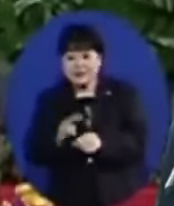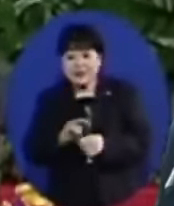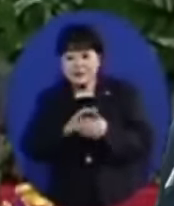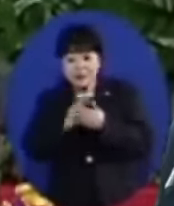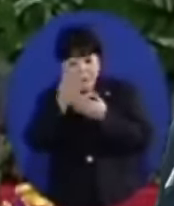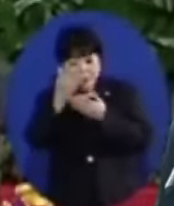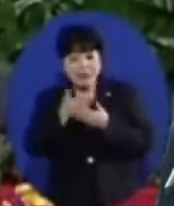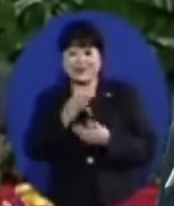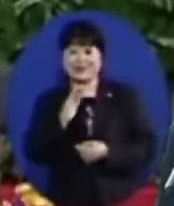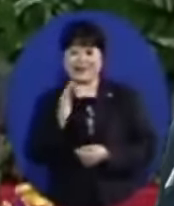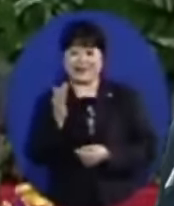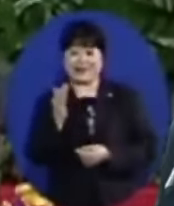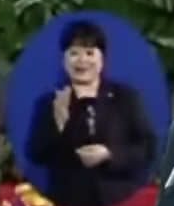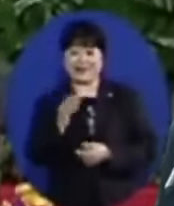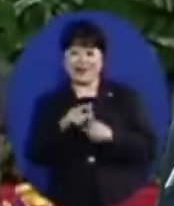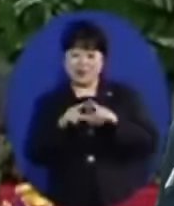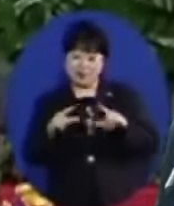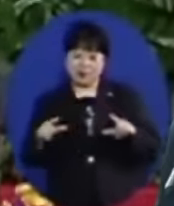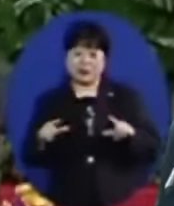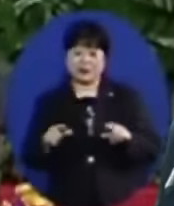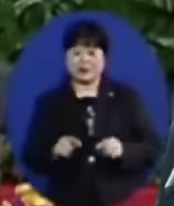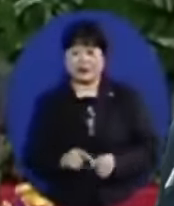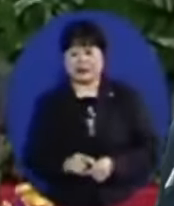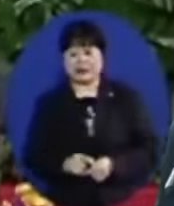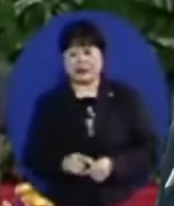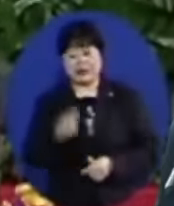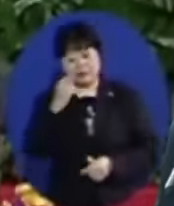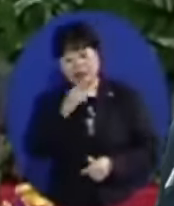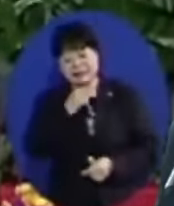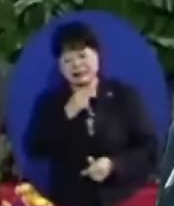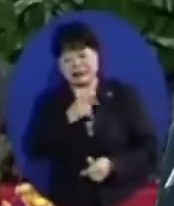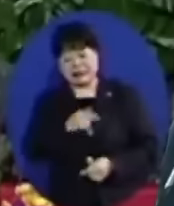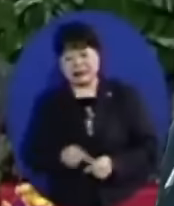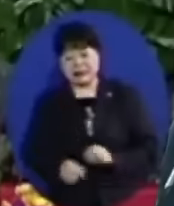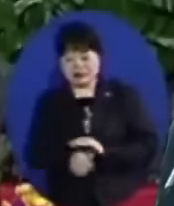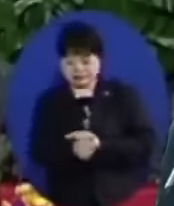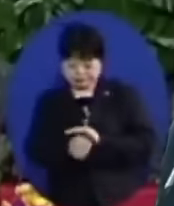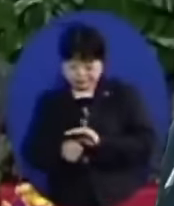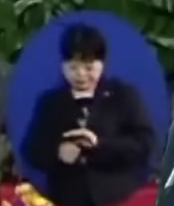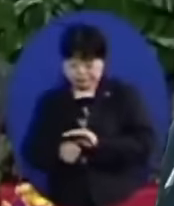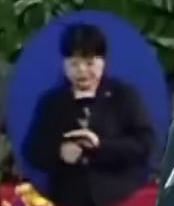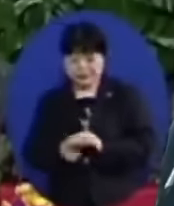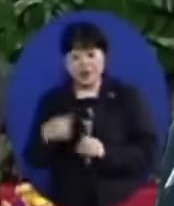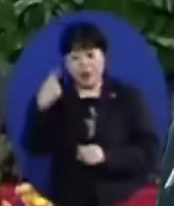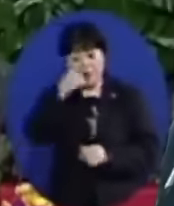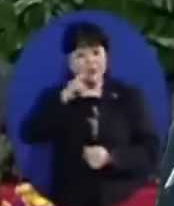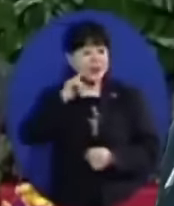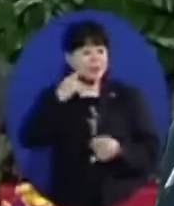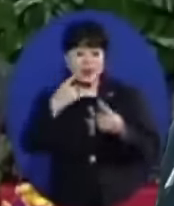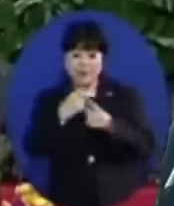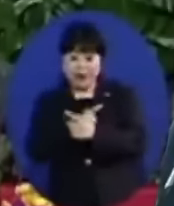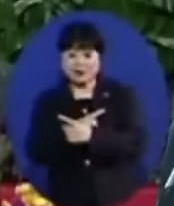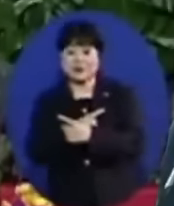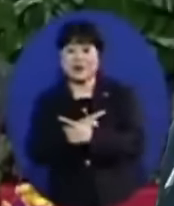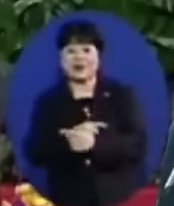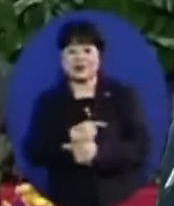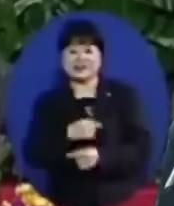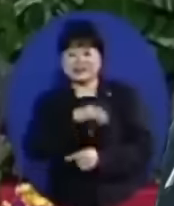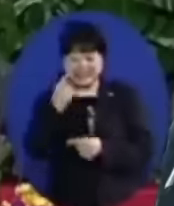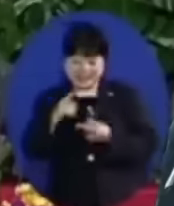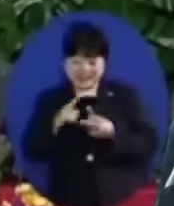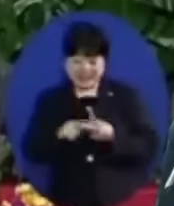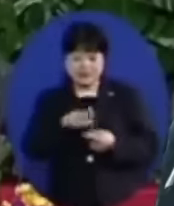변한다는 것입니다. 평소 콤플렉스로 여겼던 부분이 고쳐지면 그로 인해 생겼던 자기 비하, 자기 혐오, 불만, 두려움